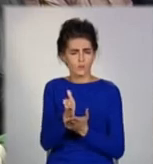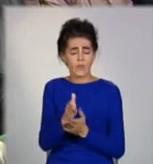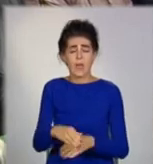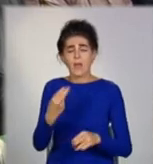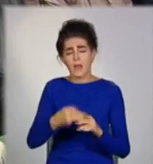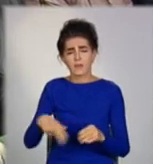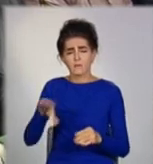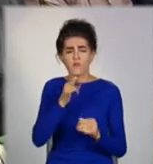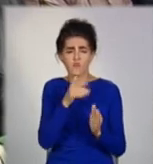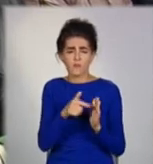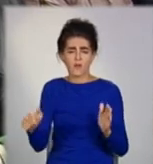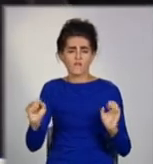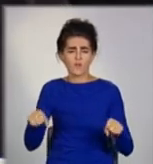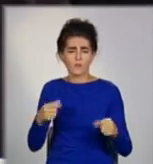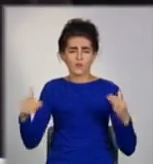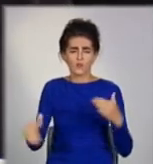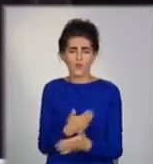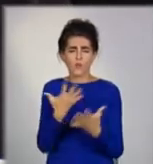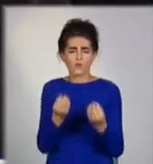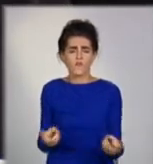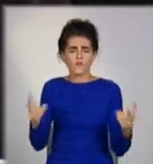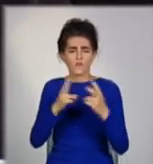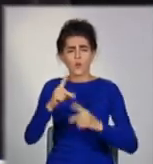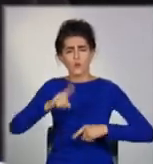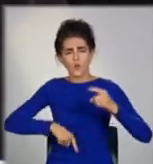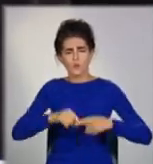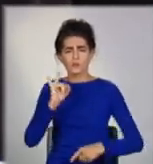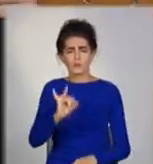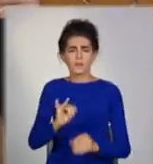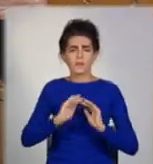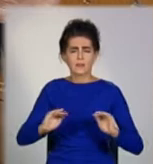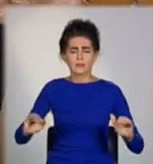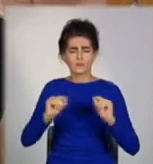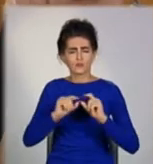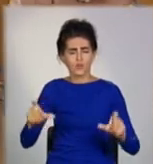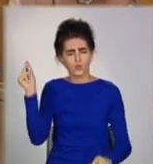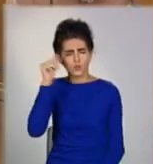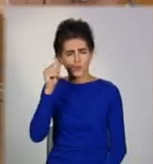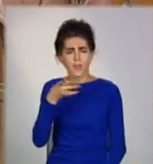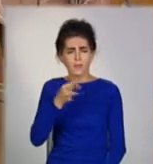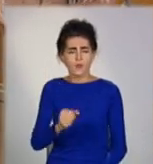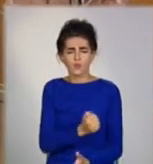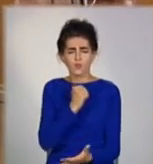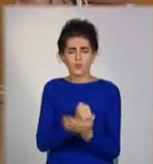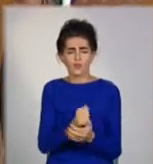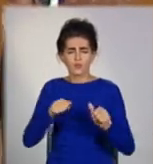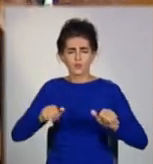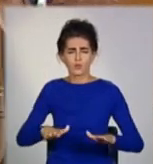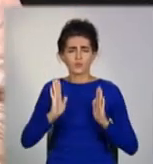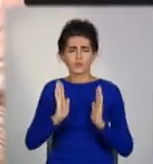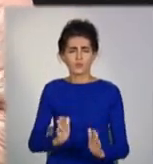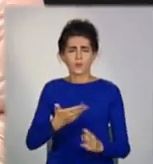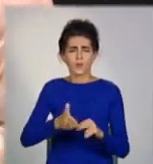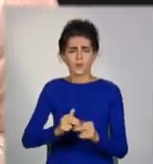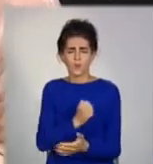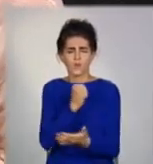через деякий час знову обіцяють зустрітися з батьками і школярами. Та остаточне рішення про переведення класів матимуть